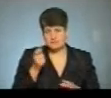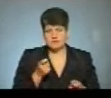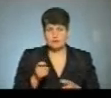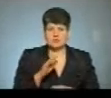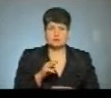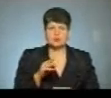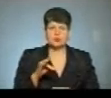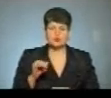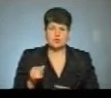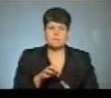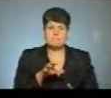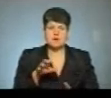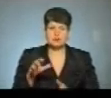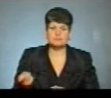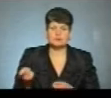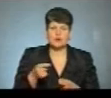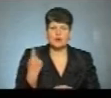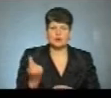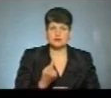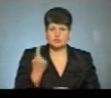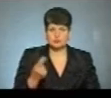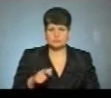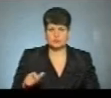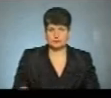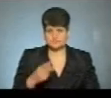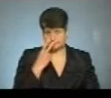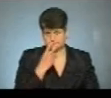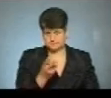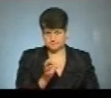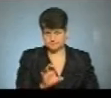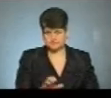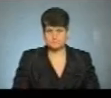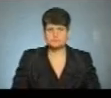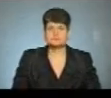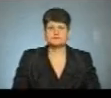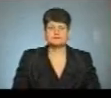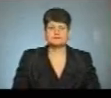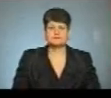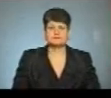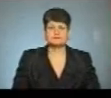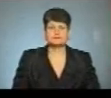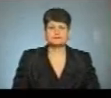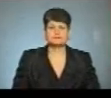Труш. Пакунки доставлять одиноким жителям краю. Дивимося сюжет Діани Ярошенко.